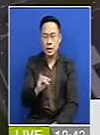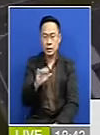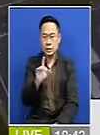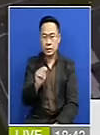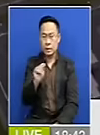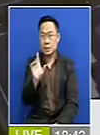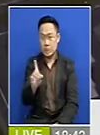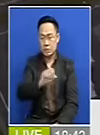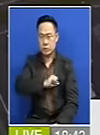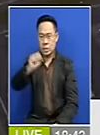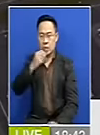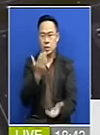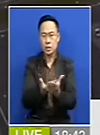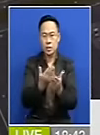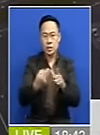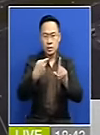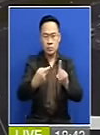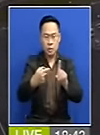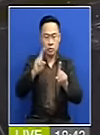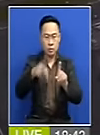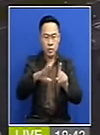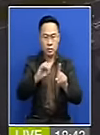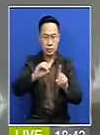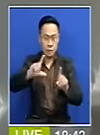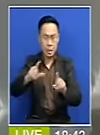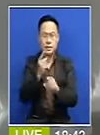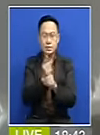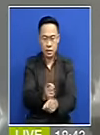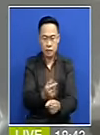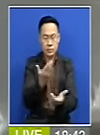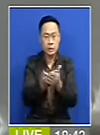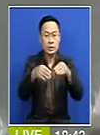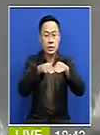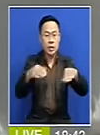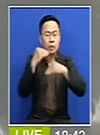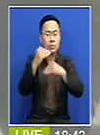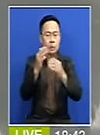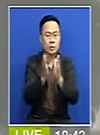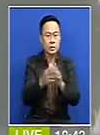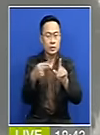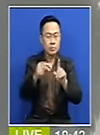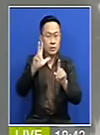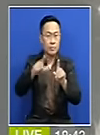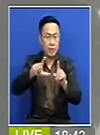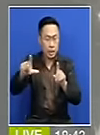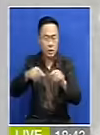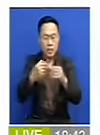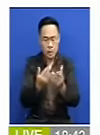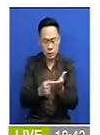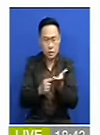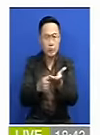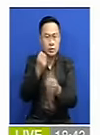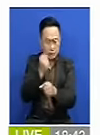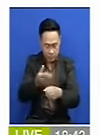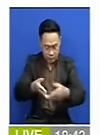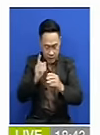อราคาต่ำสุดที่ 12,050 ล้านบาทก็ต่ำกว่าราคากลางจากที่กำหนดไว้ 13,000 กว่าล้านบาทนะคะ